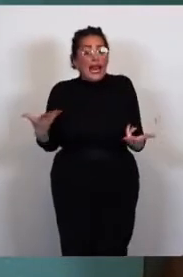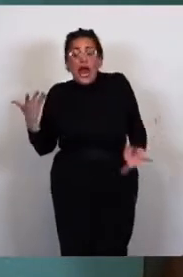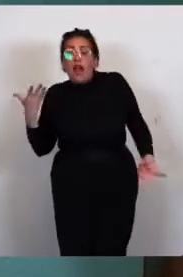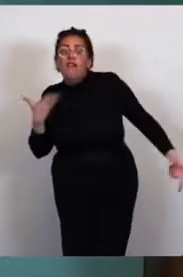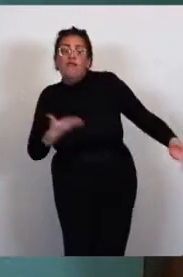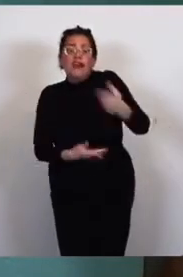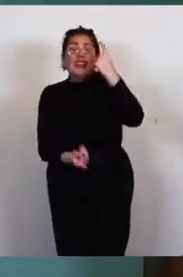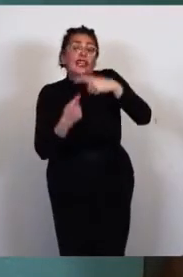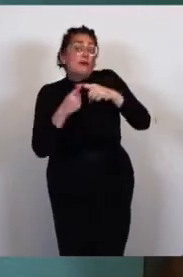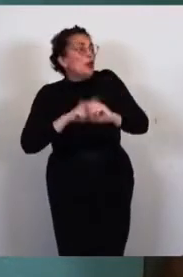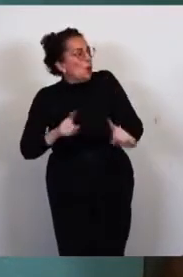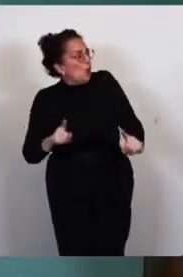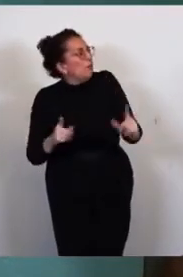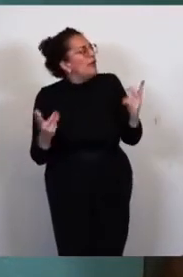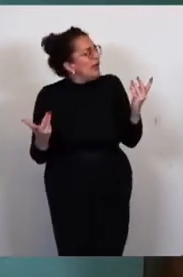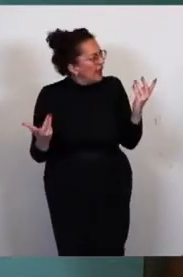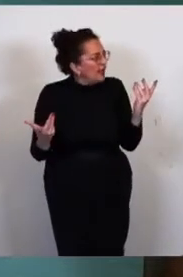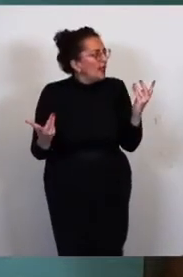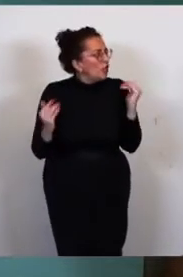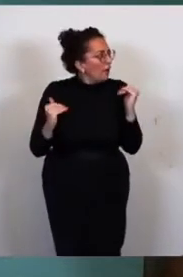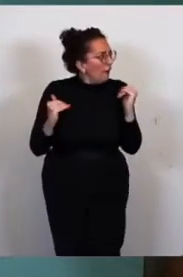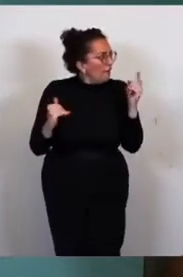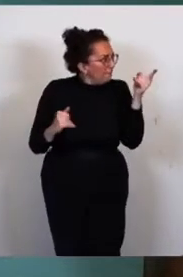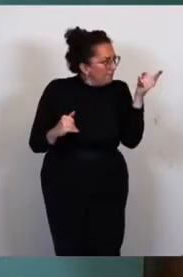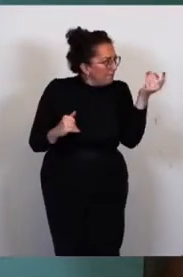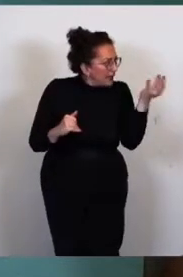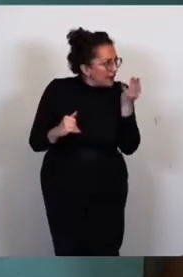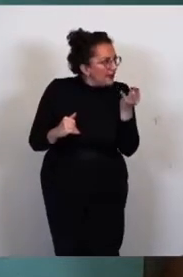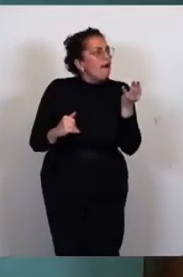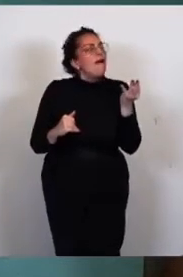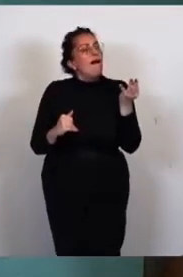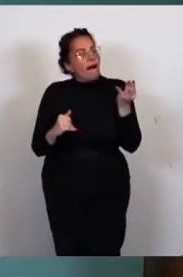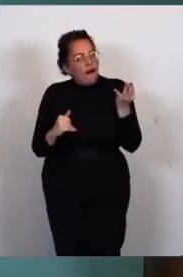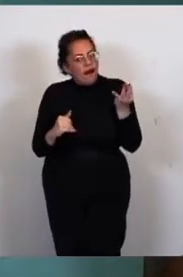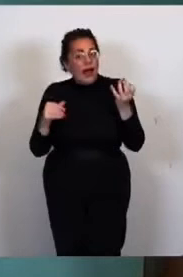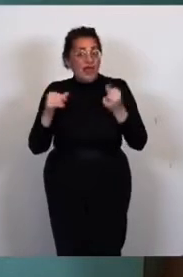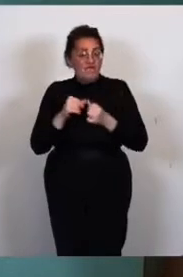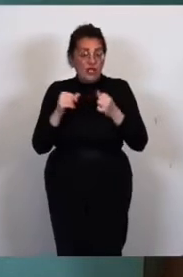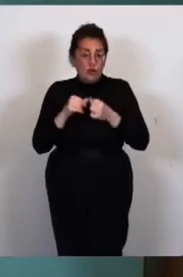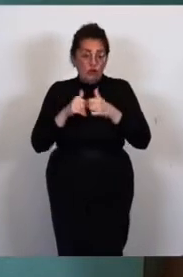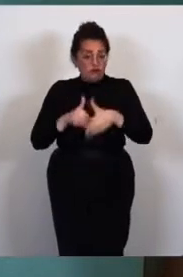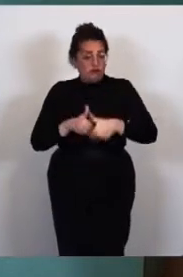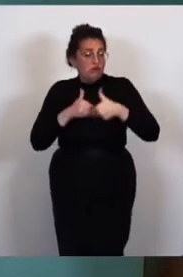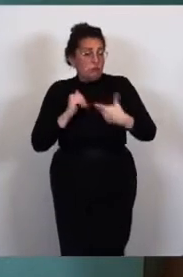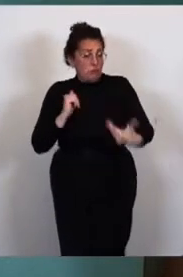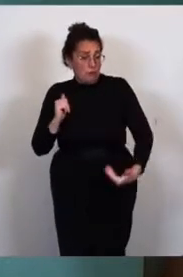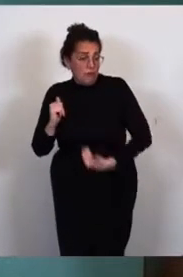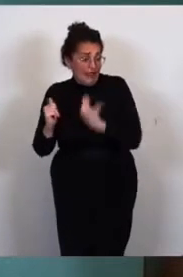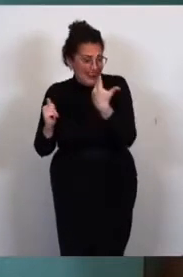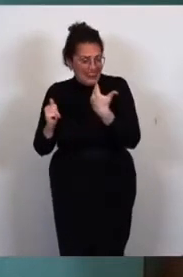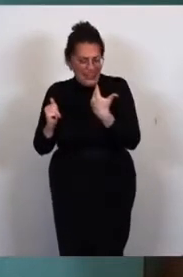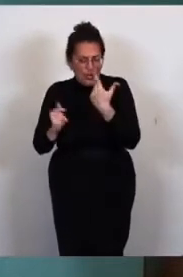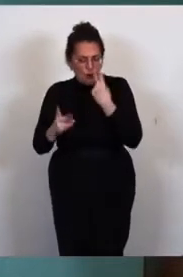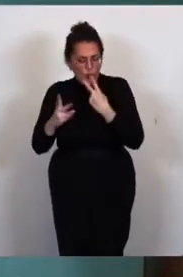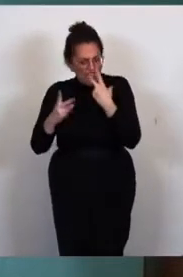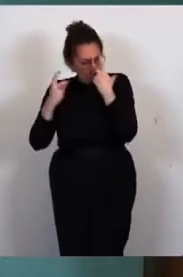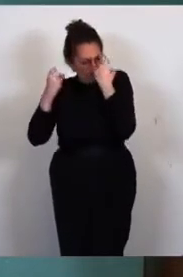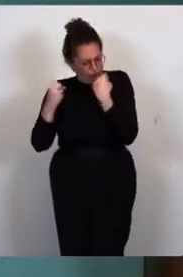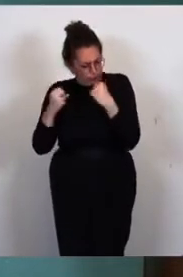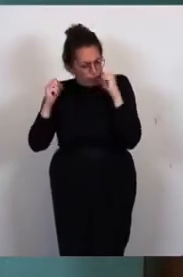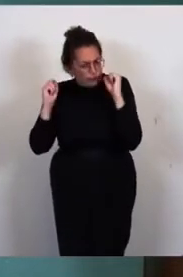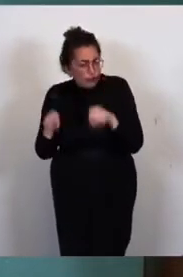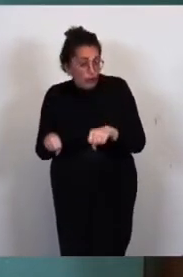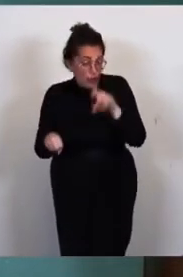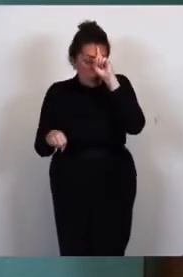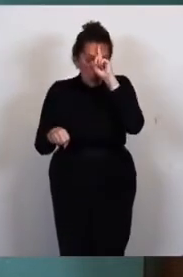Le Boulanger sur la question d'une part du renforcement de l'offre d'assistantes maternelles, parce qu'on constate qu'il y a un fort vieillissement